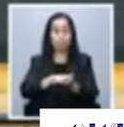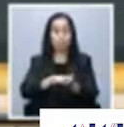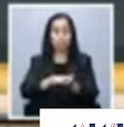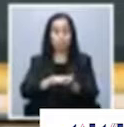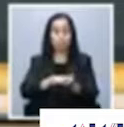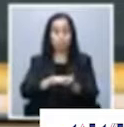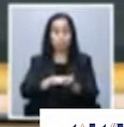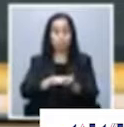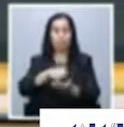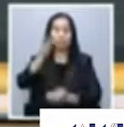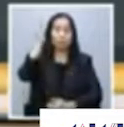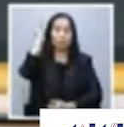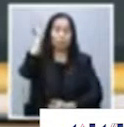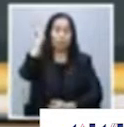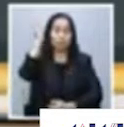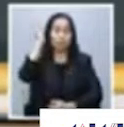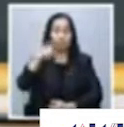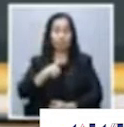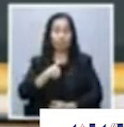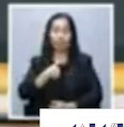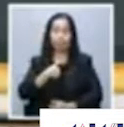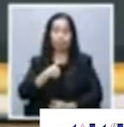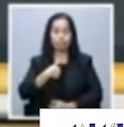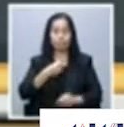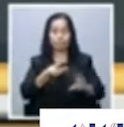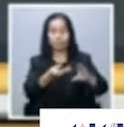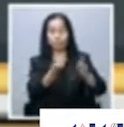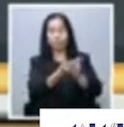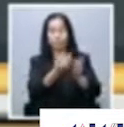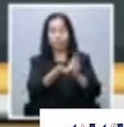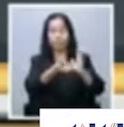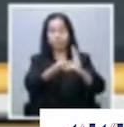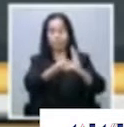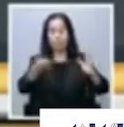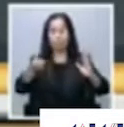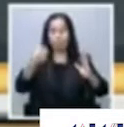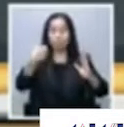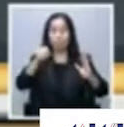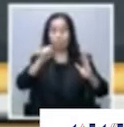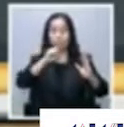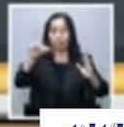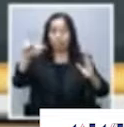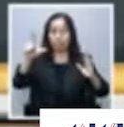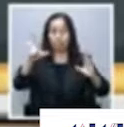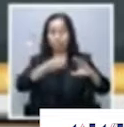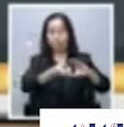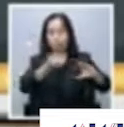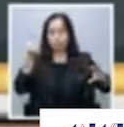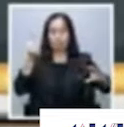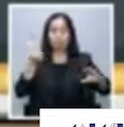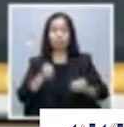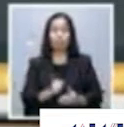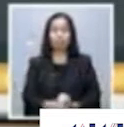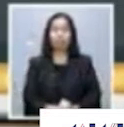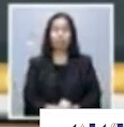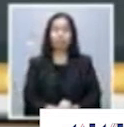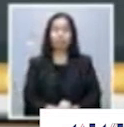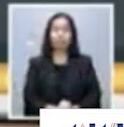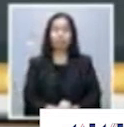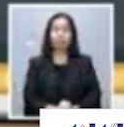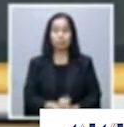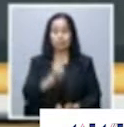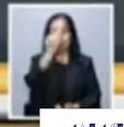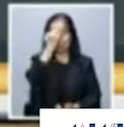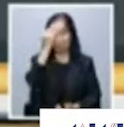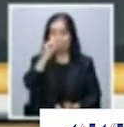แปรลด10ล้านเศษท่านประธานที่เคารพครับกระทรวงการต่